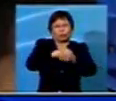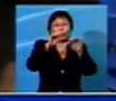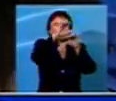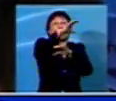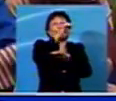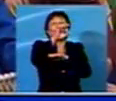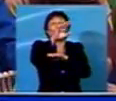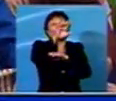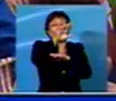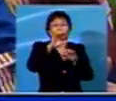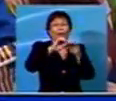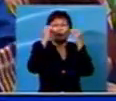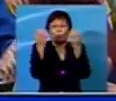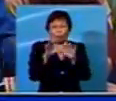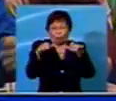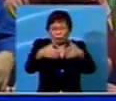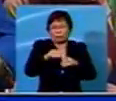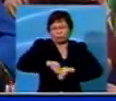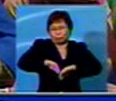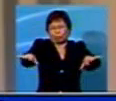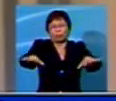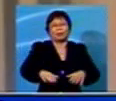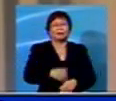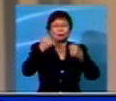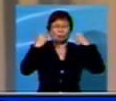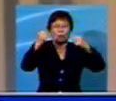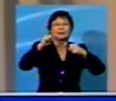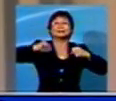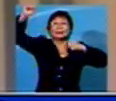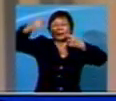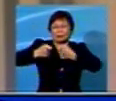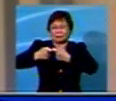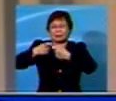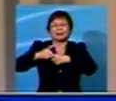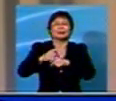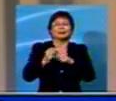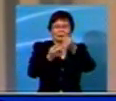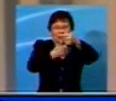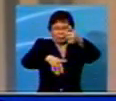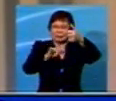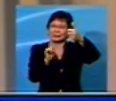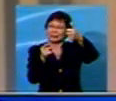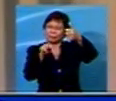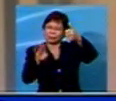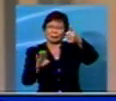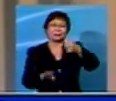organisasi dan memperkuk Sabah San berhad sebagai anak Syarikat tnb